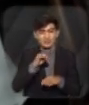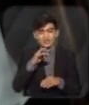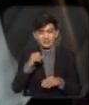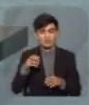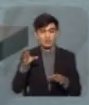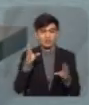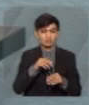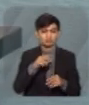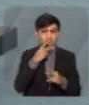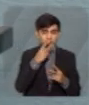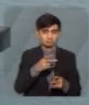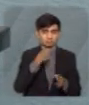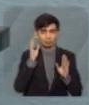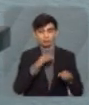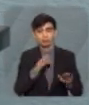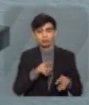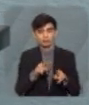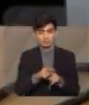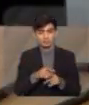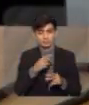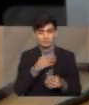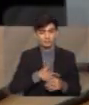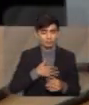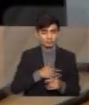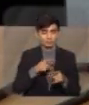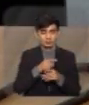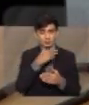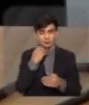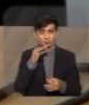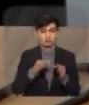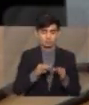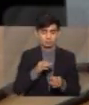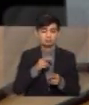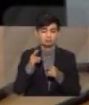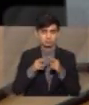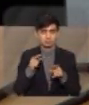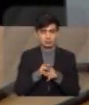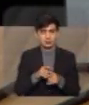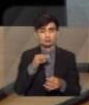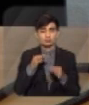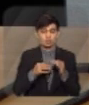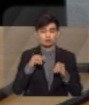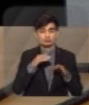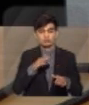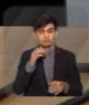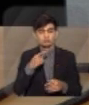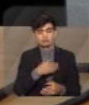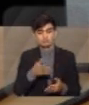жағдайына үңіліп те қарағылары келмейді. Күш сот обращается, и сот арқылы шешіп берді.